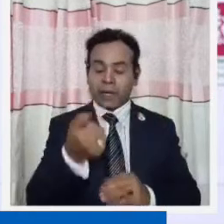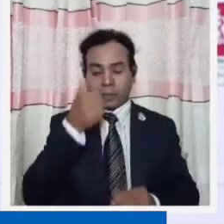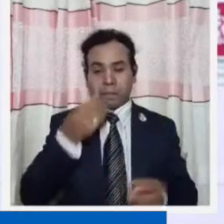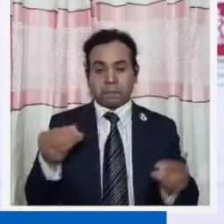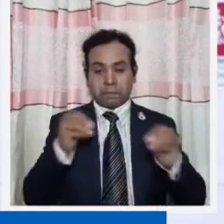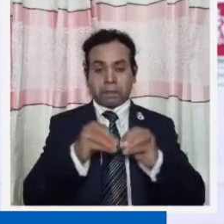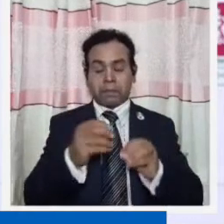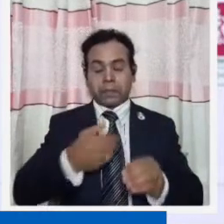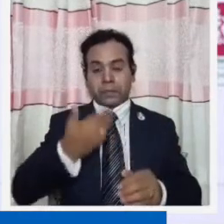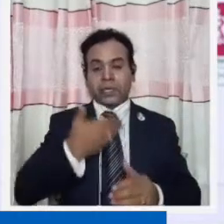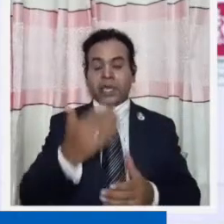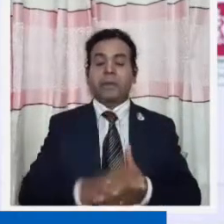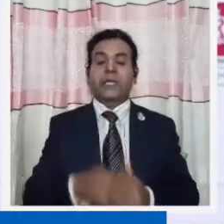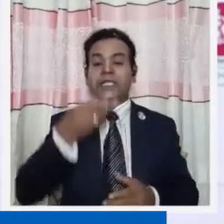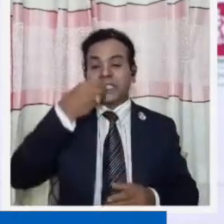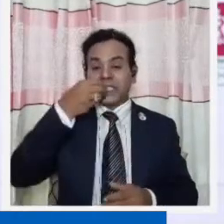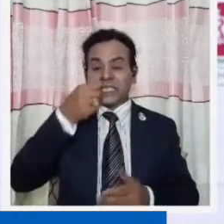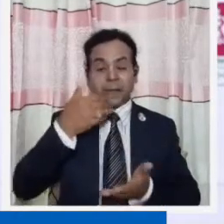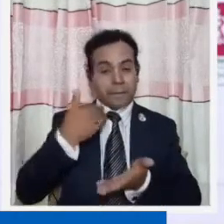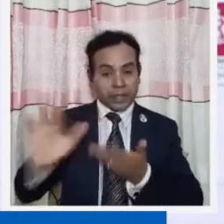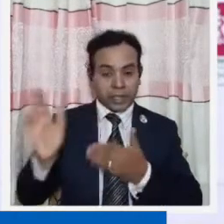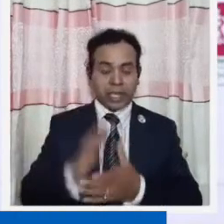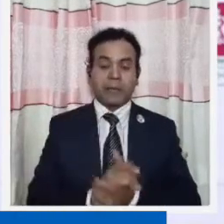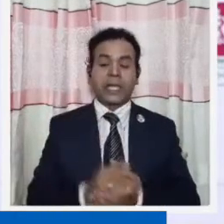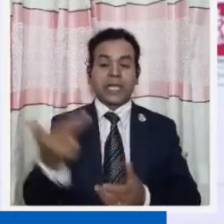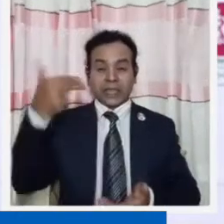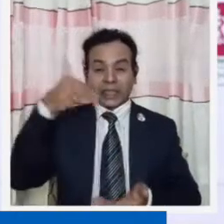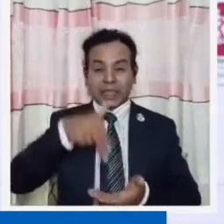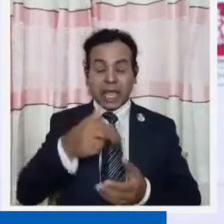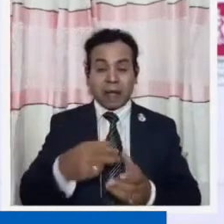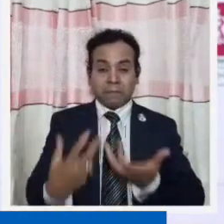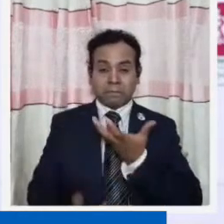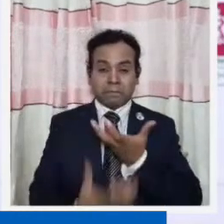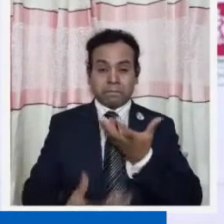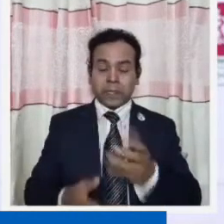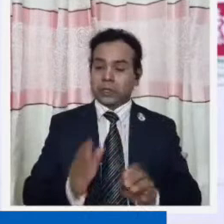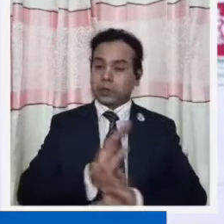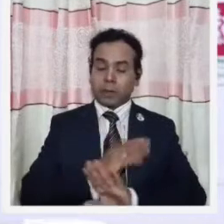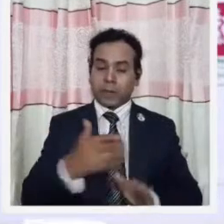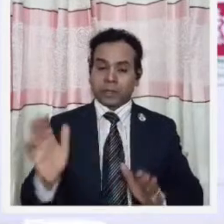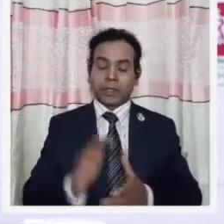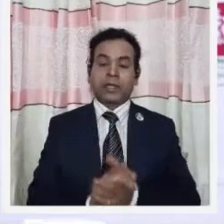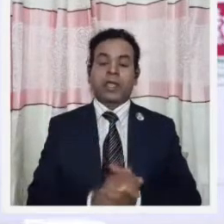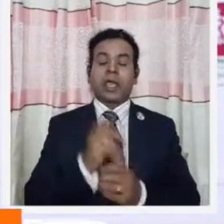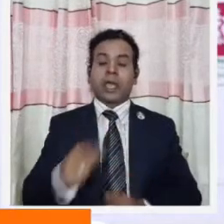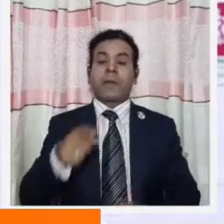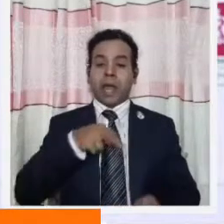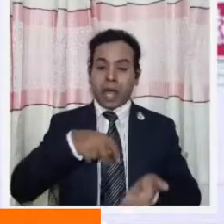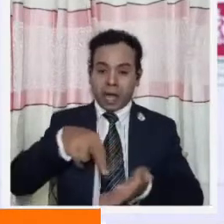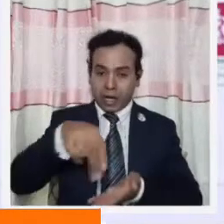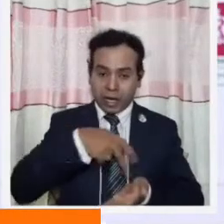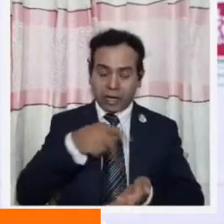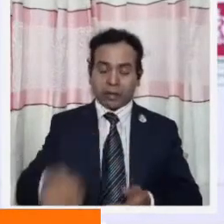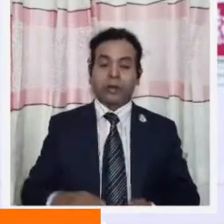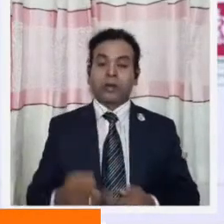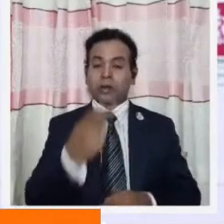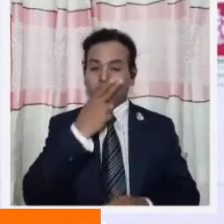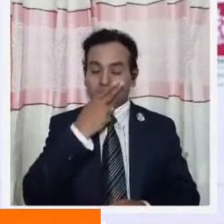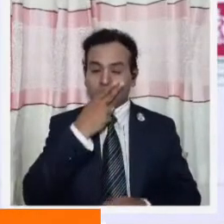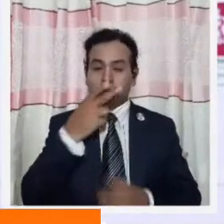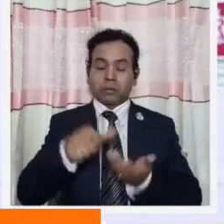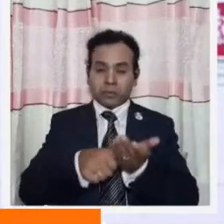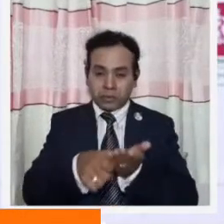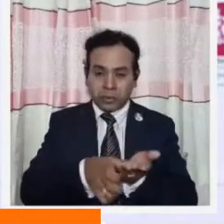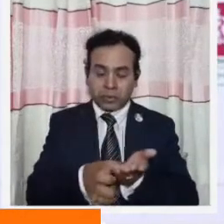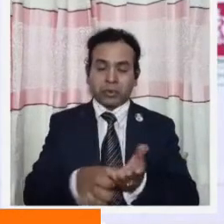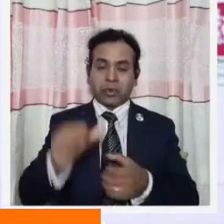খাবার এবং প্রোটিন জাতীয় খাবার, তেল চর্বিযুক্ত এবং চিনিযুক্ত খাবার সীমিত খাওয়া, নিয়মিতভাবে ব্যায়াম করা, হাঁটাহাঁটি